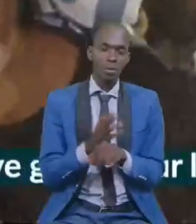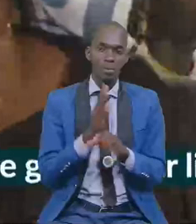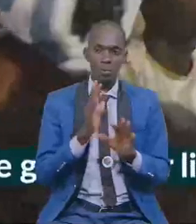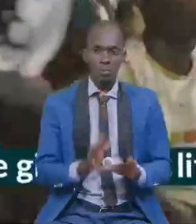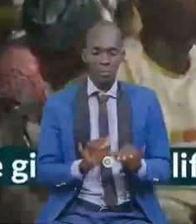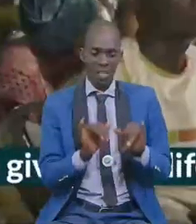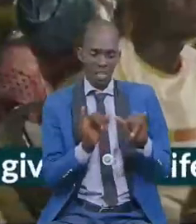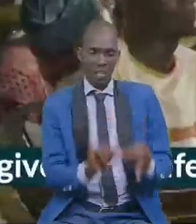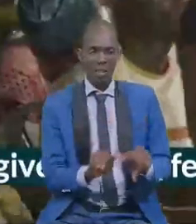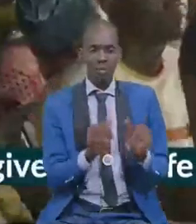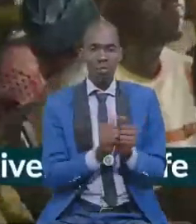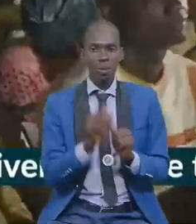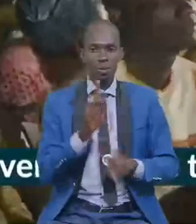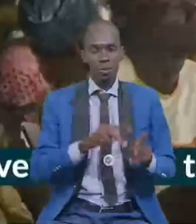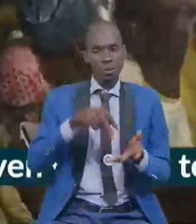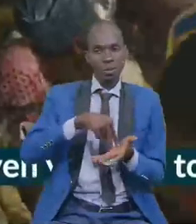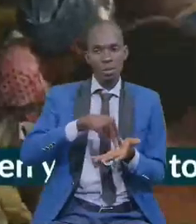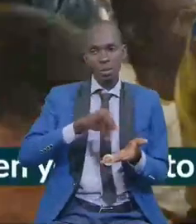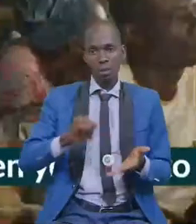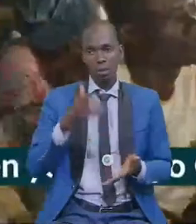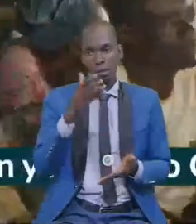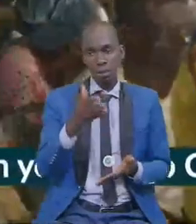Que les conseils restent avec